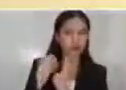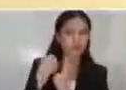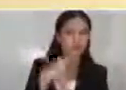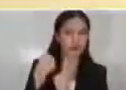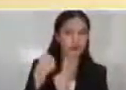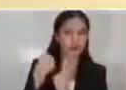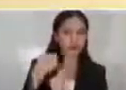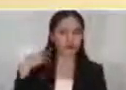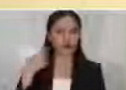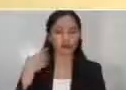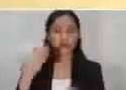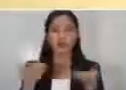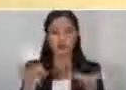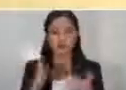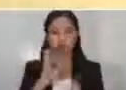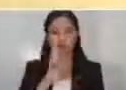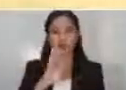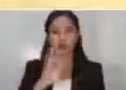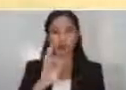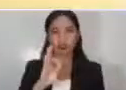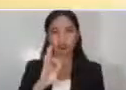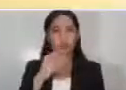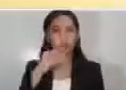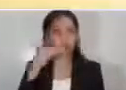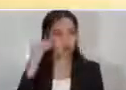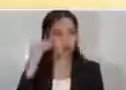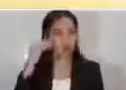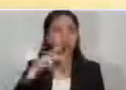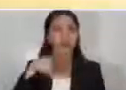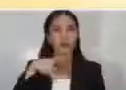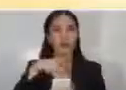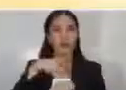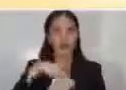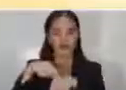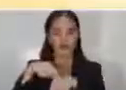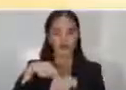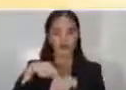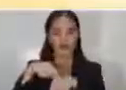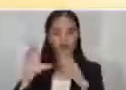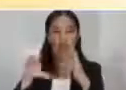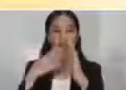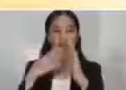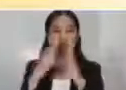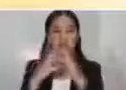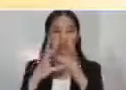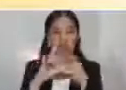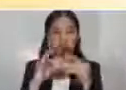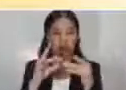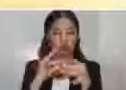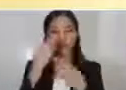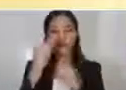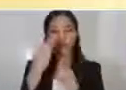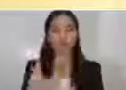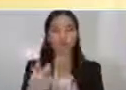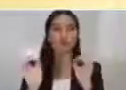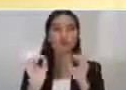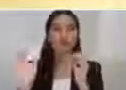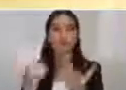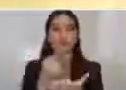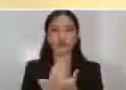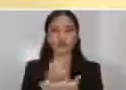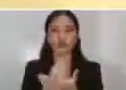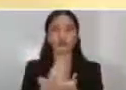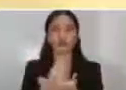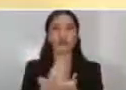Yung kasawa nga sila eh, nagbibidyo sa amin eh. Habang kinastigo ako dyan, sinakyan